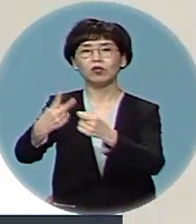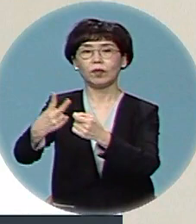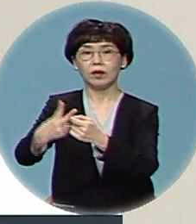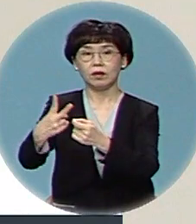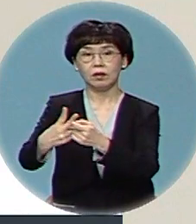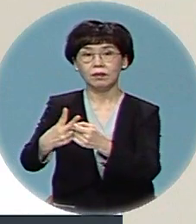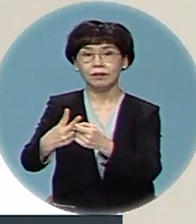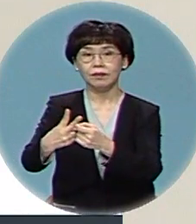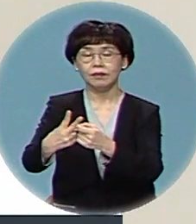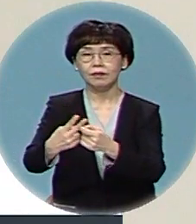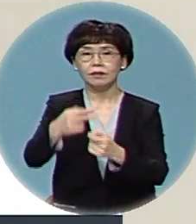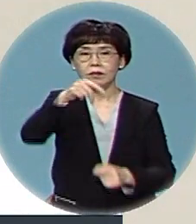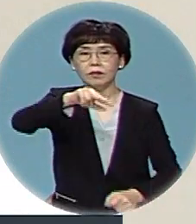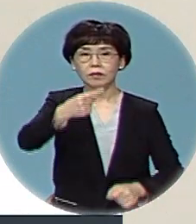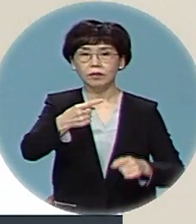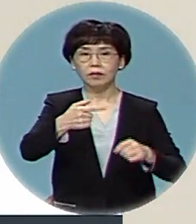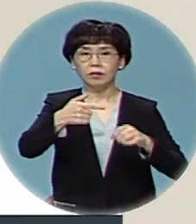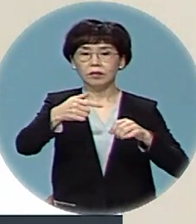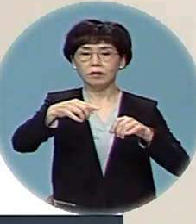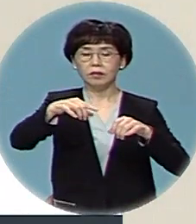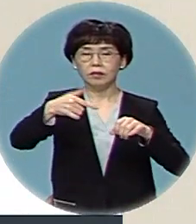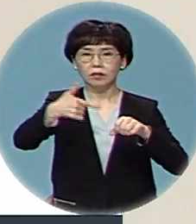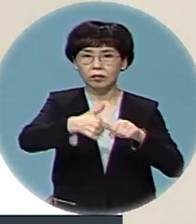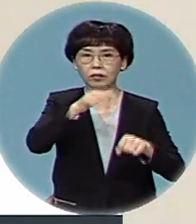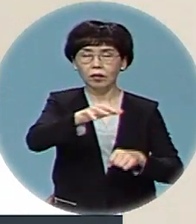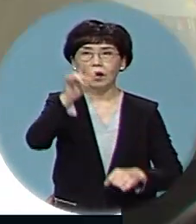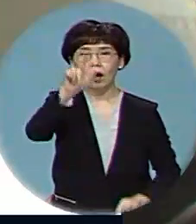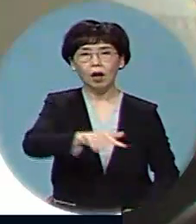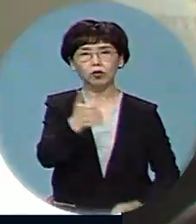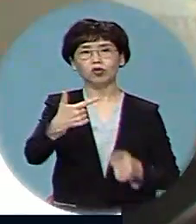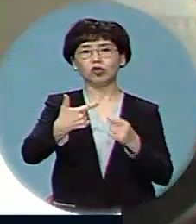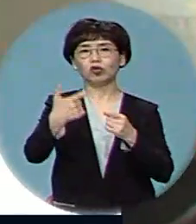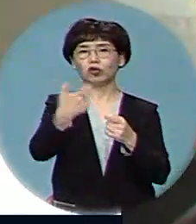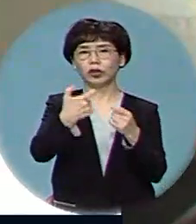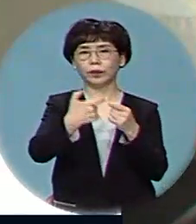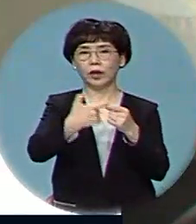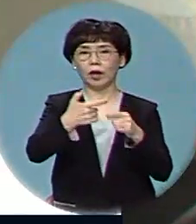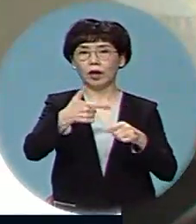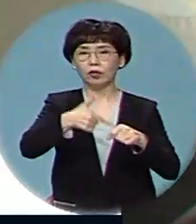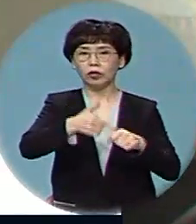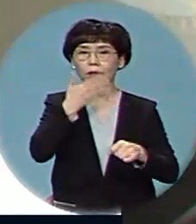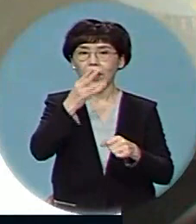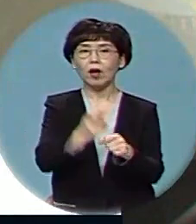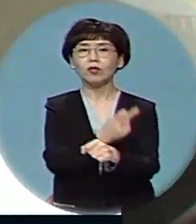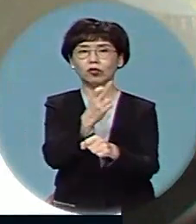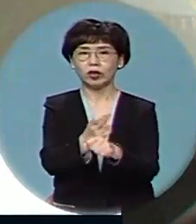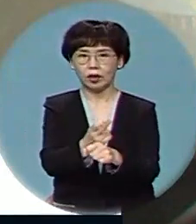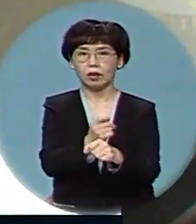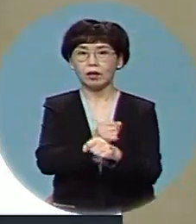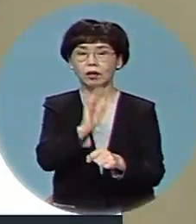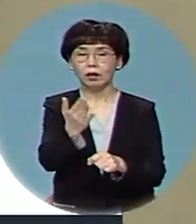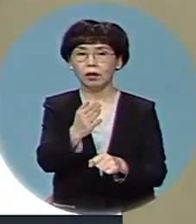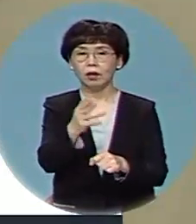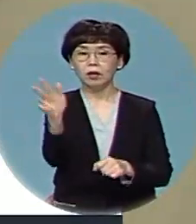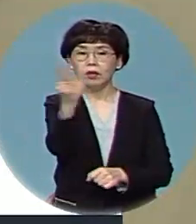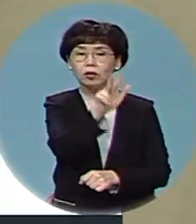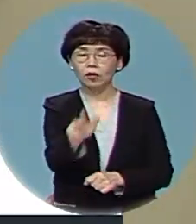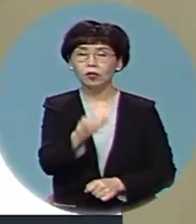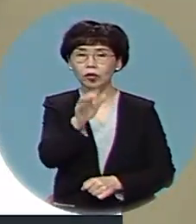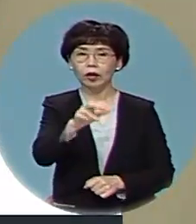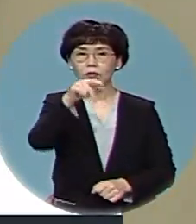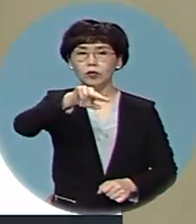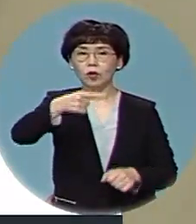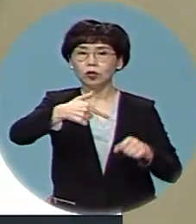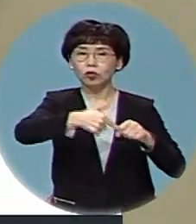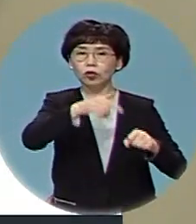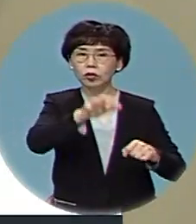번째입니다. 수소충전소는 하루 60대까지 충전이 가능하며 12시간 동안 운영합니다. 현재 전국에서 운영 중인